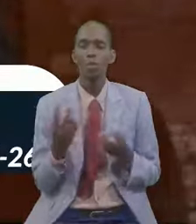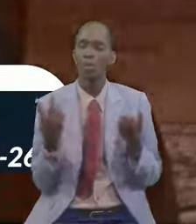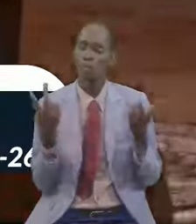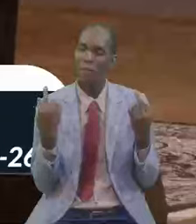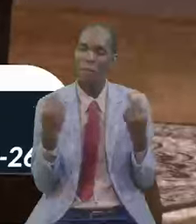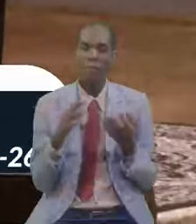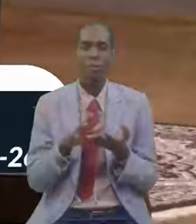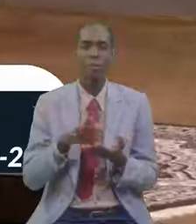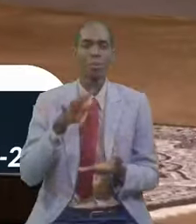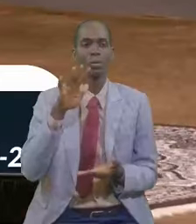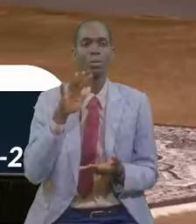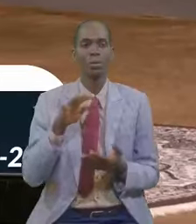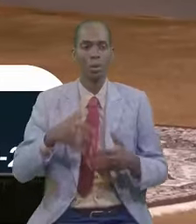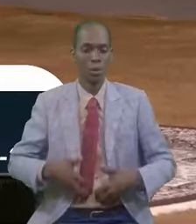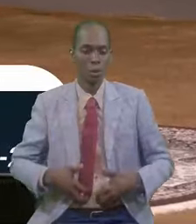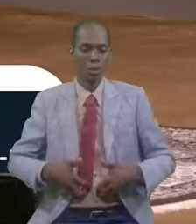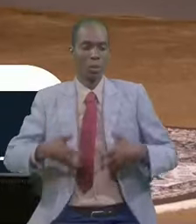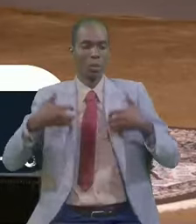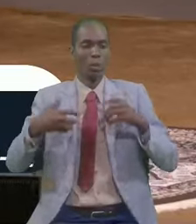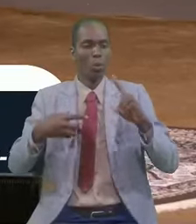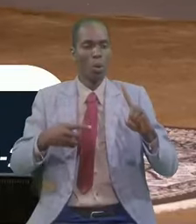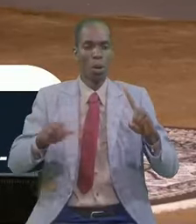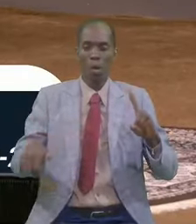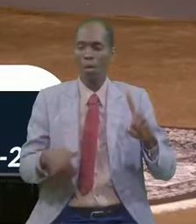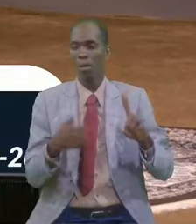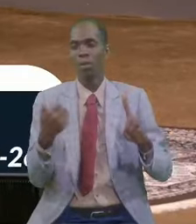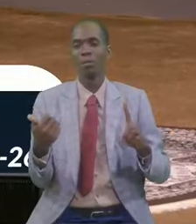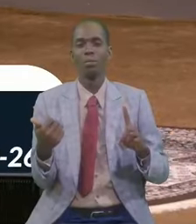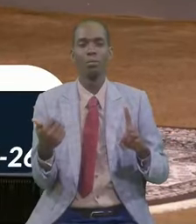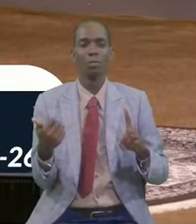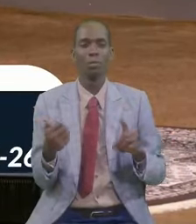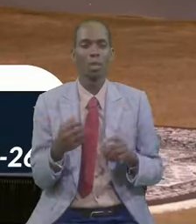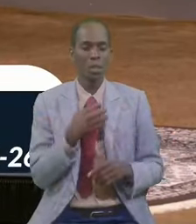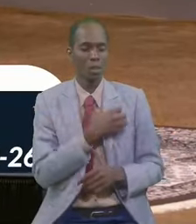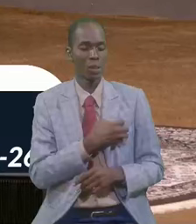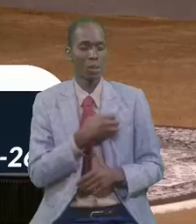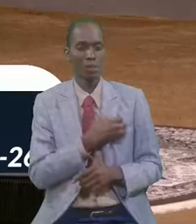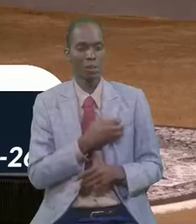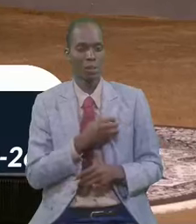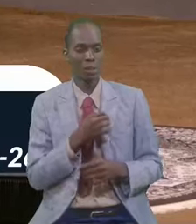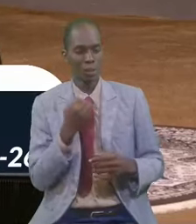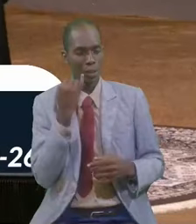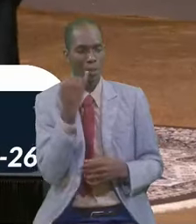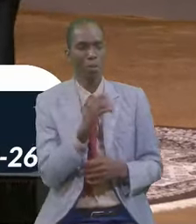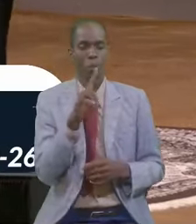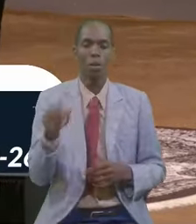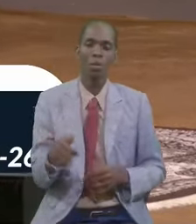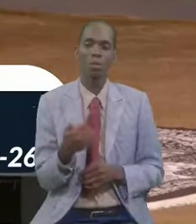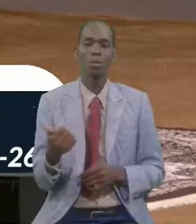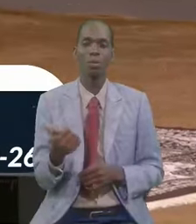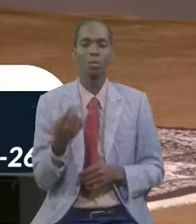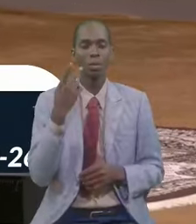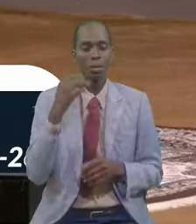en nous provoquant les uns les autres, en nous portant envie les uns aux